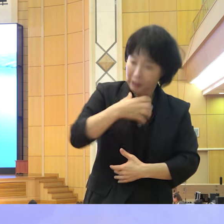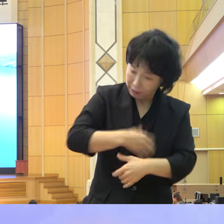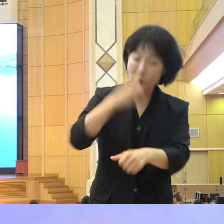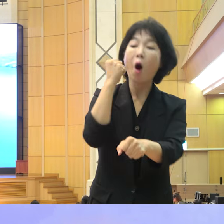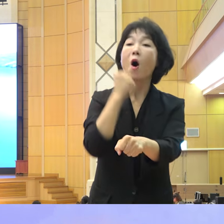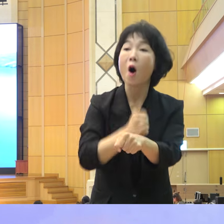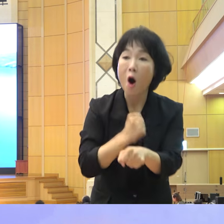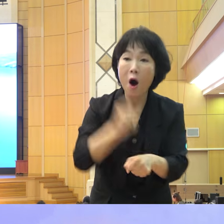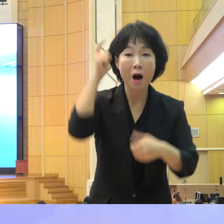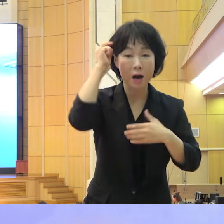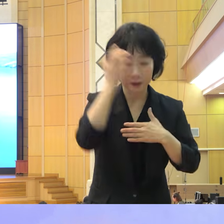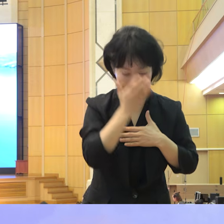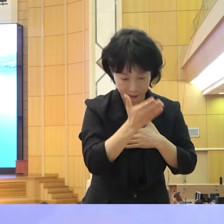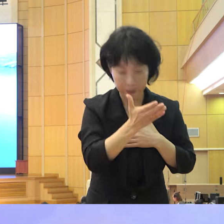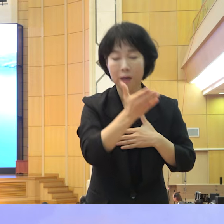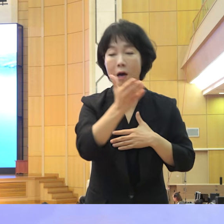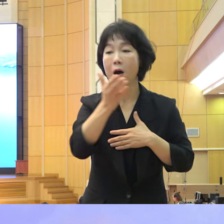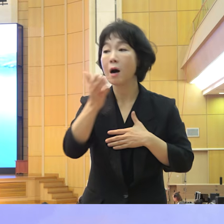슬퍼하느냐